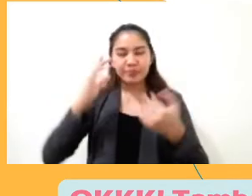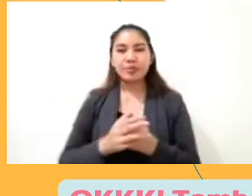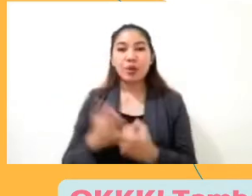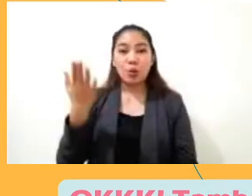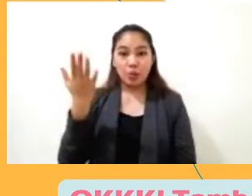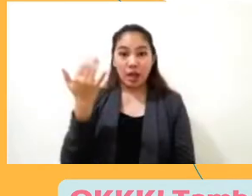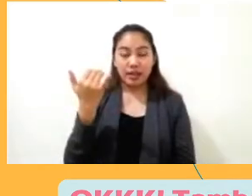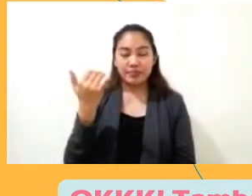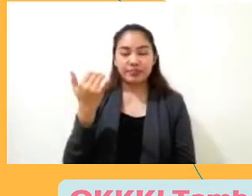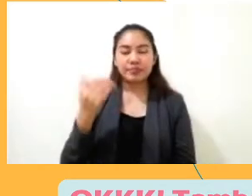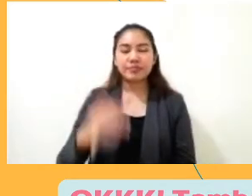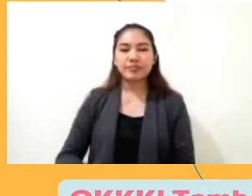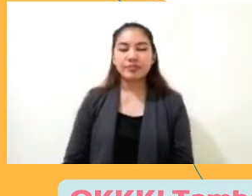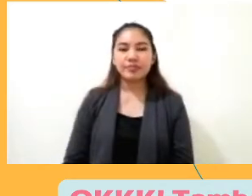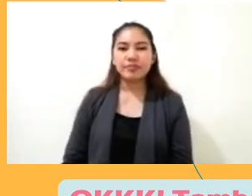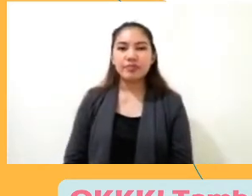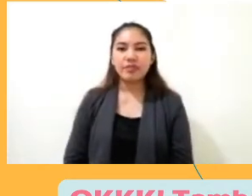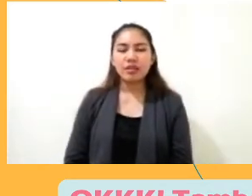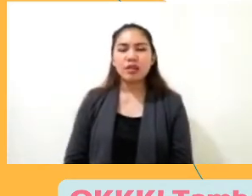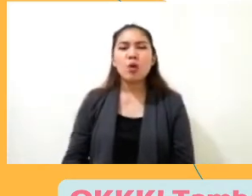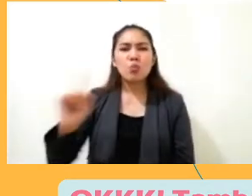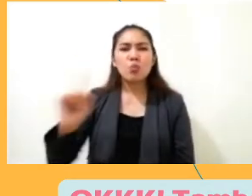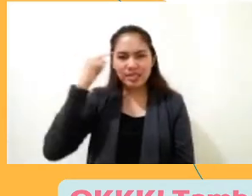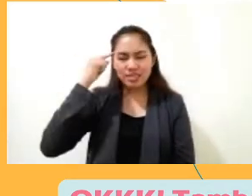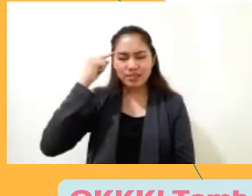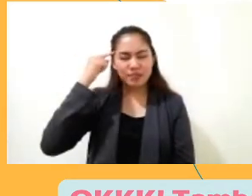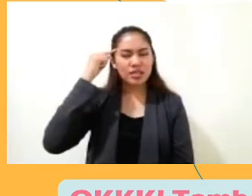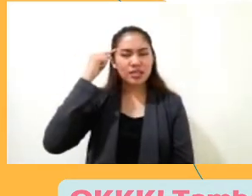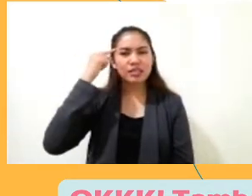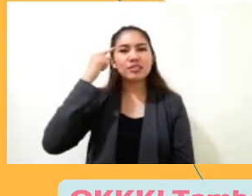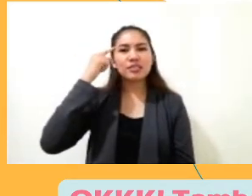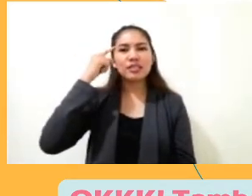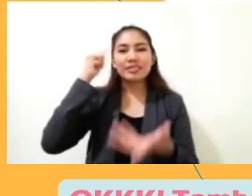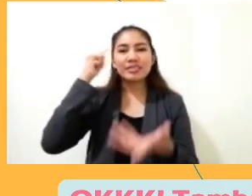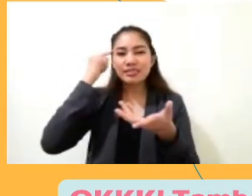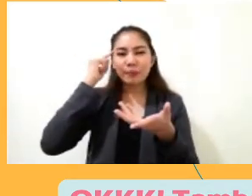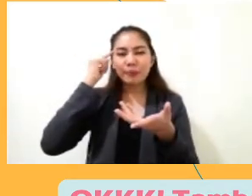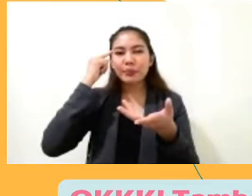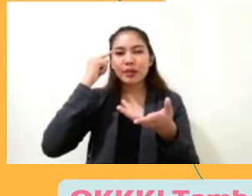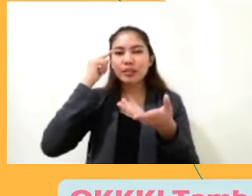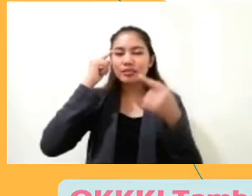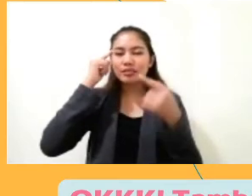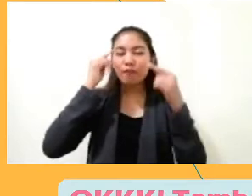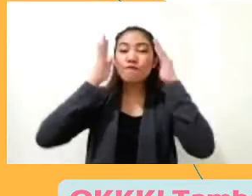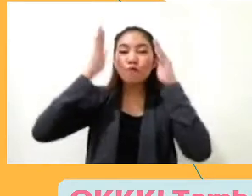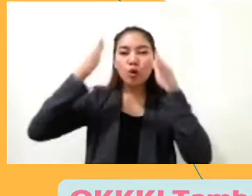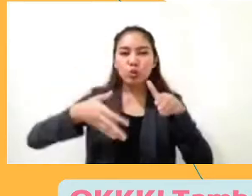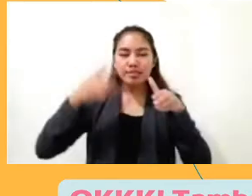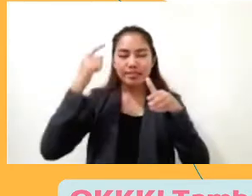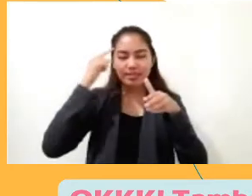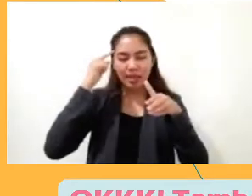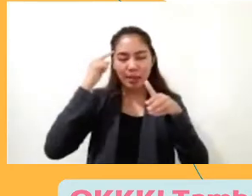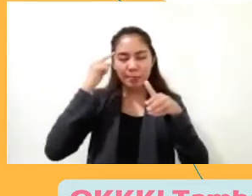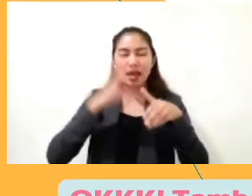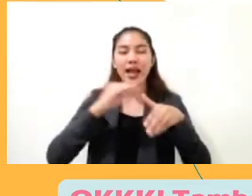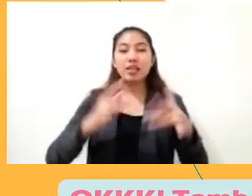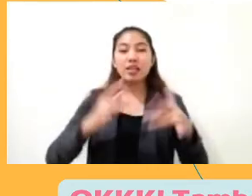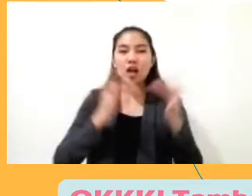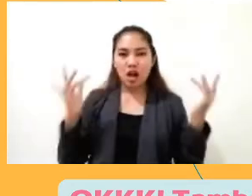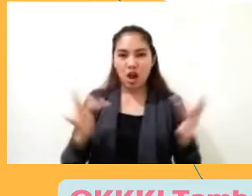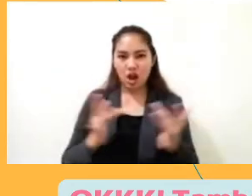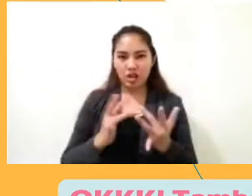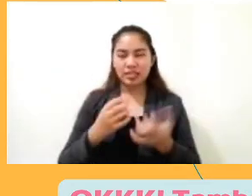lumalabas. Isipin niyo lang kung ano yung lumalabas sa isip niyo, sa puso niyo para mas totoo siya.